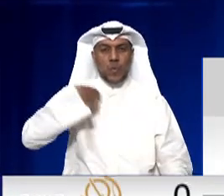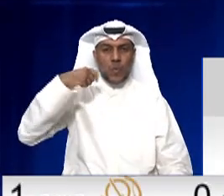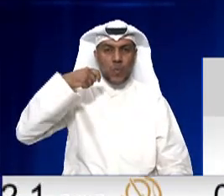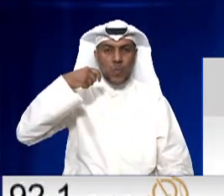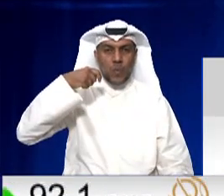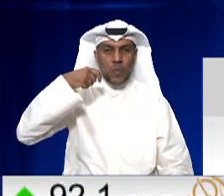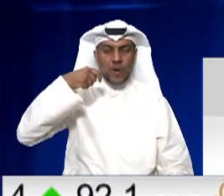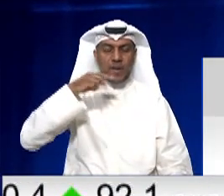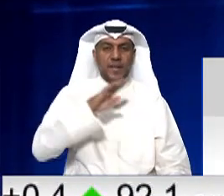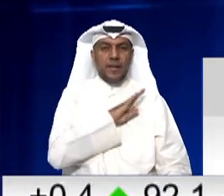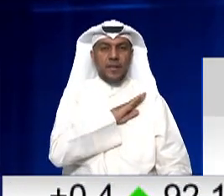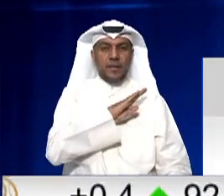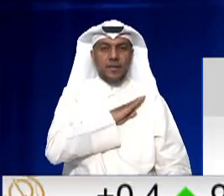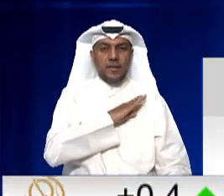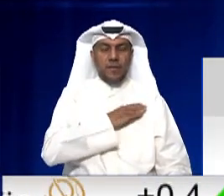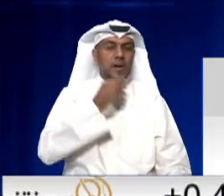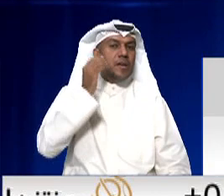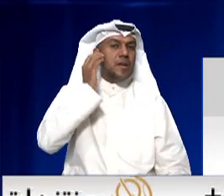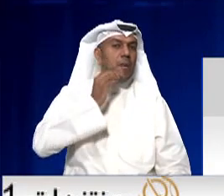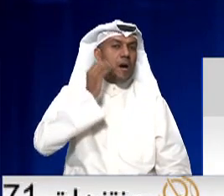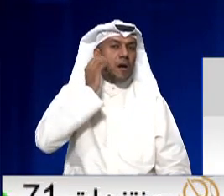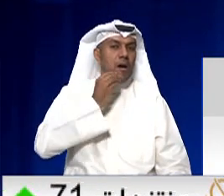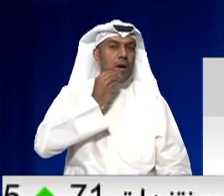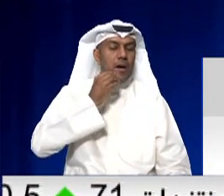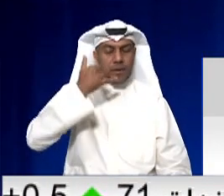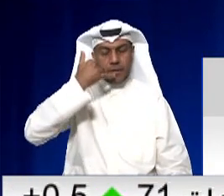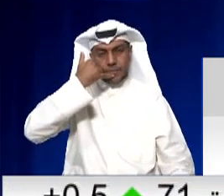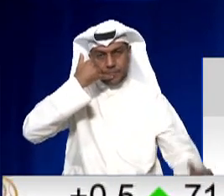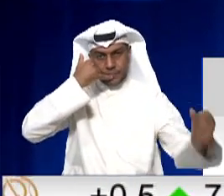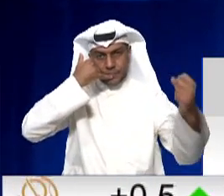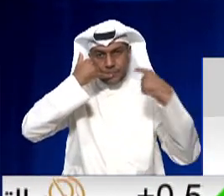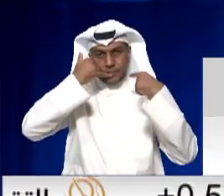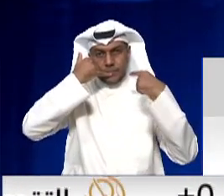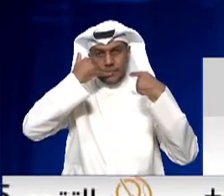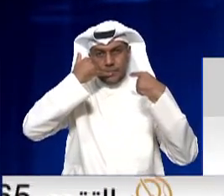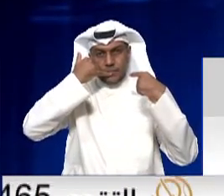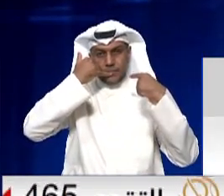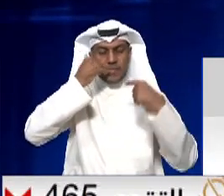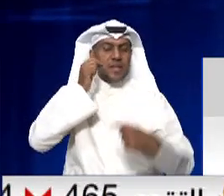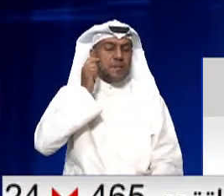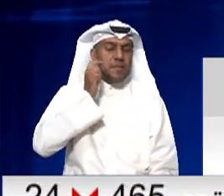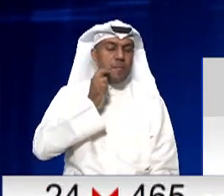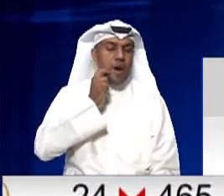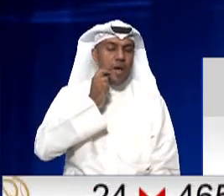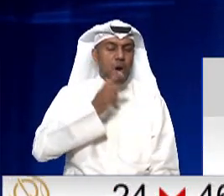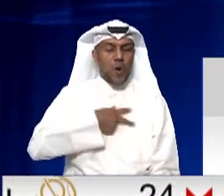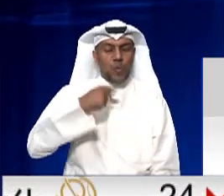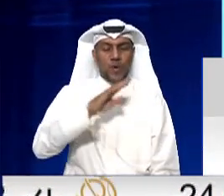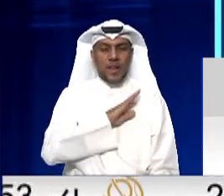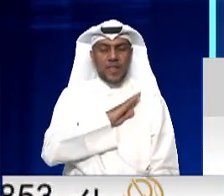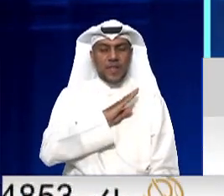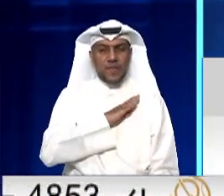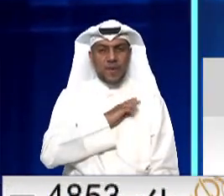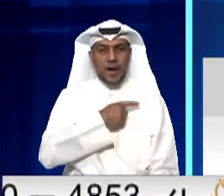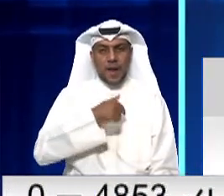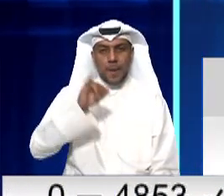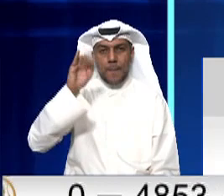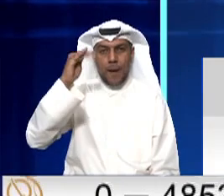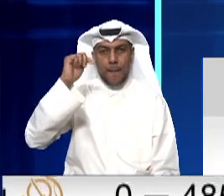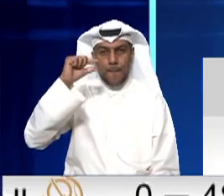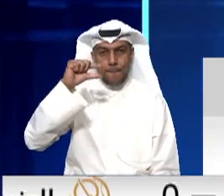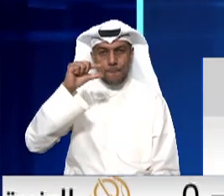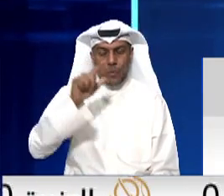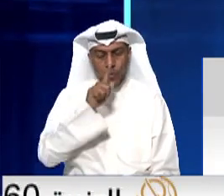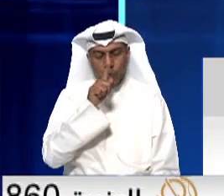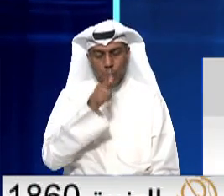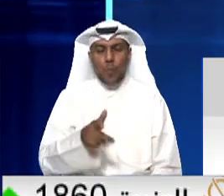لشؤون الدفاع بدوله الامارات العربيه المتحده الشقيقه محمد بن احمد البواردي والذي هنئه فيه